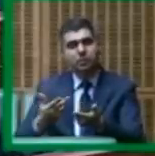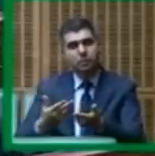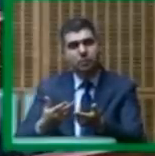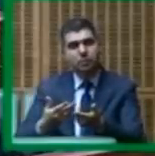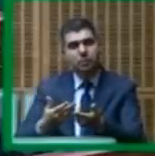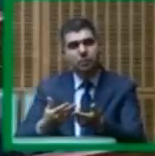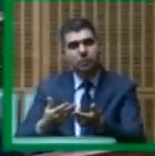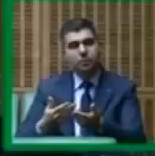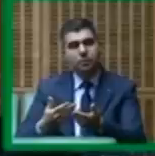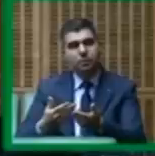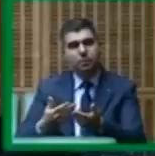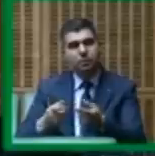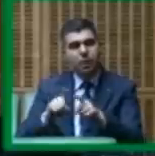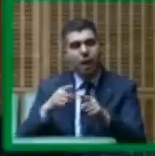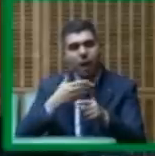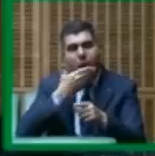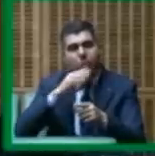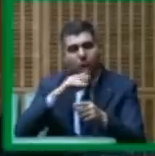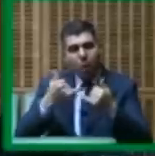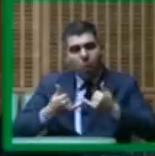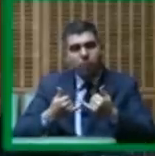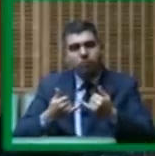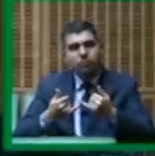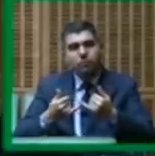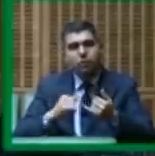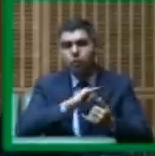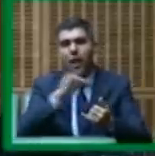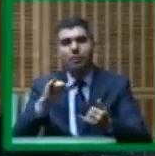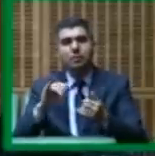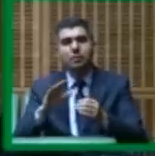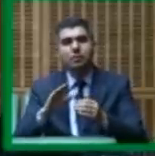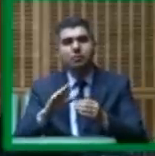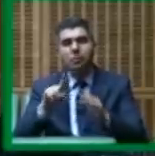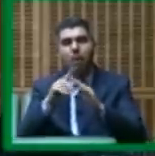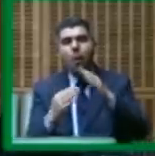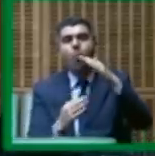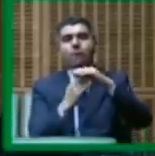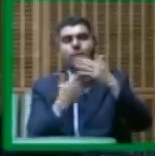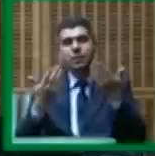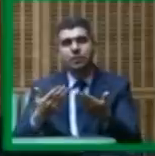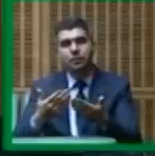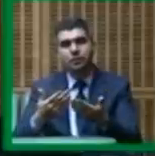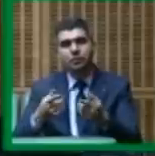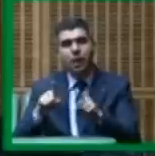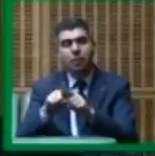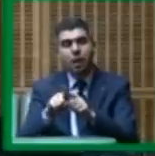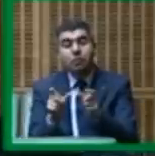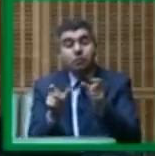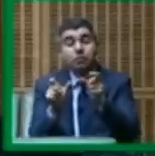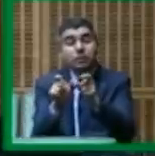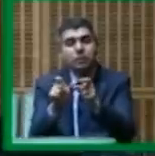دابا هادشي الحمد لله ما بقاش، ما غاديش تبقى الرقبة ديال